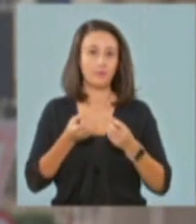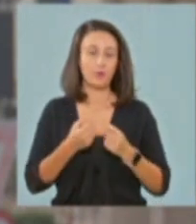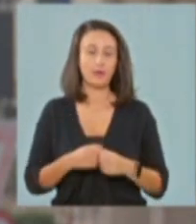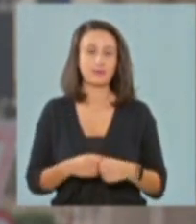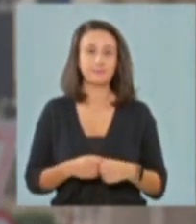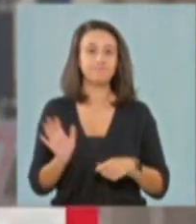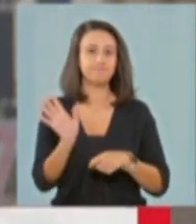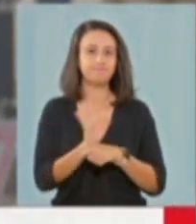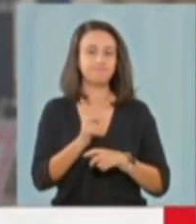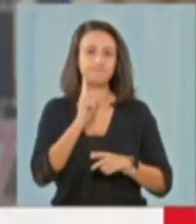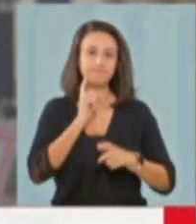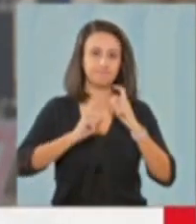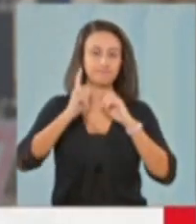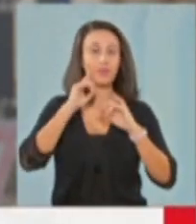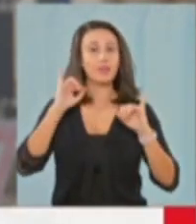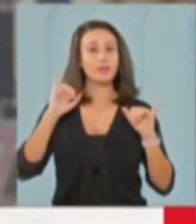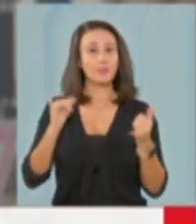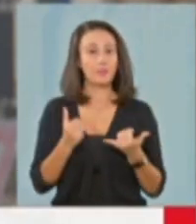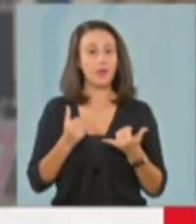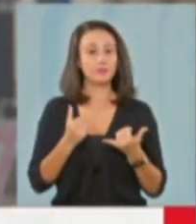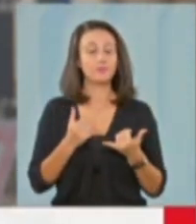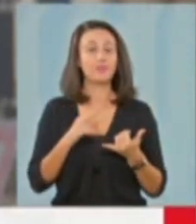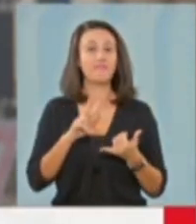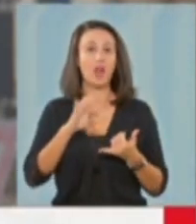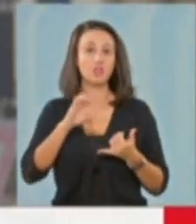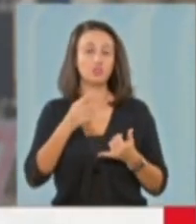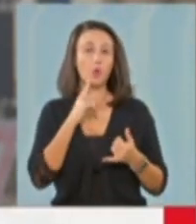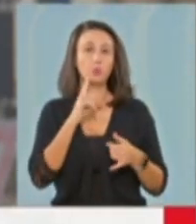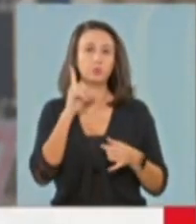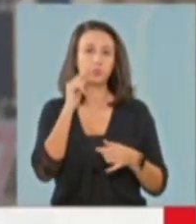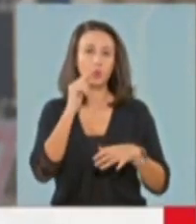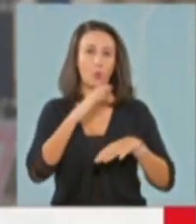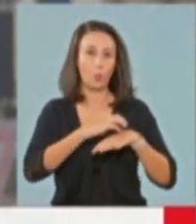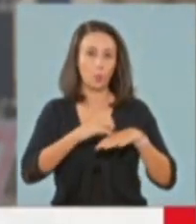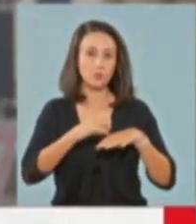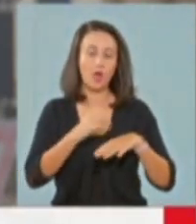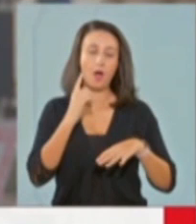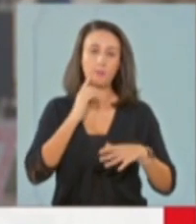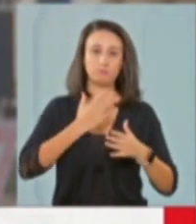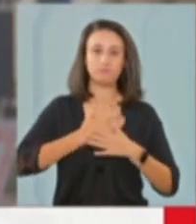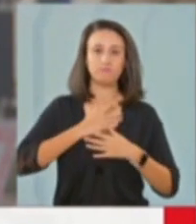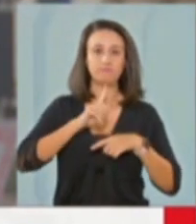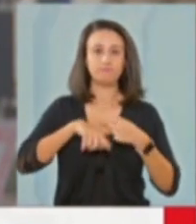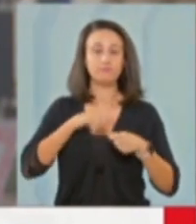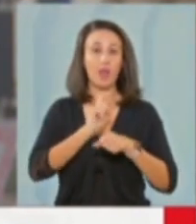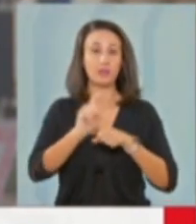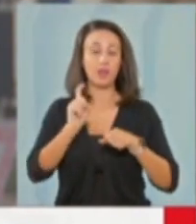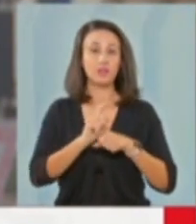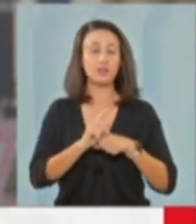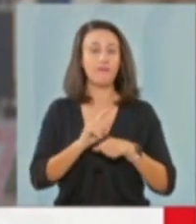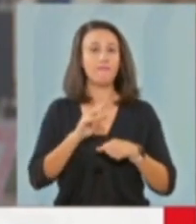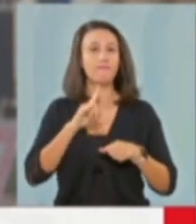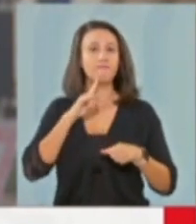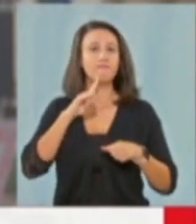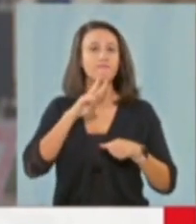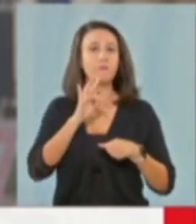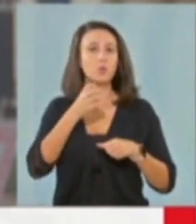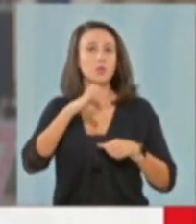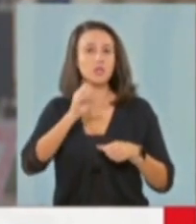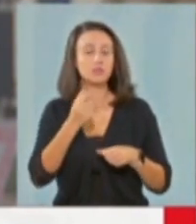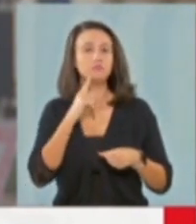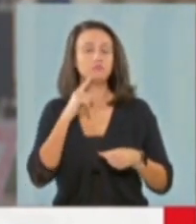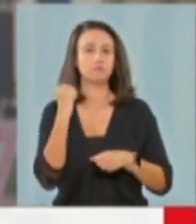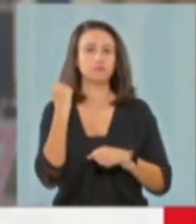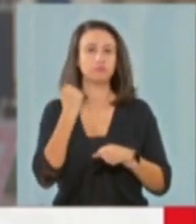scene de groază petrecute între o localitate din Vrancea un pui de urs și a găsit sfârșitul După ce a fost atacat cu furci și topoare de sătenii